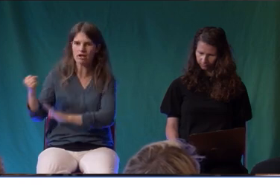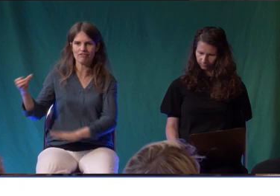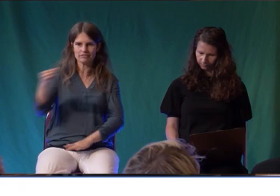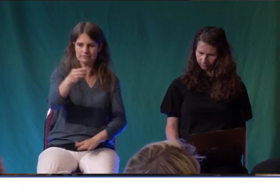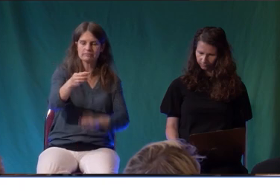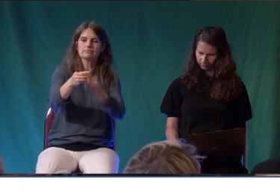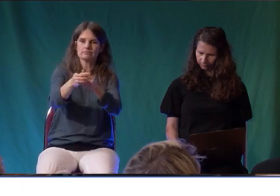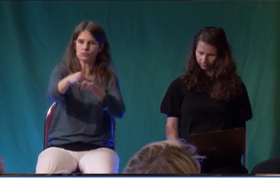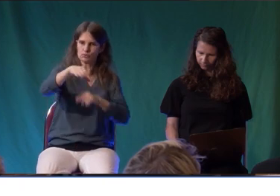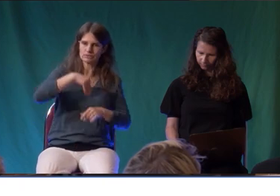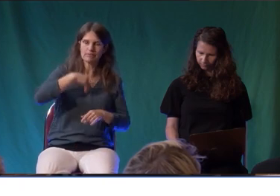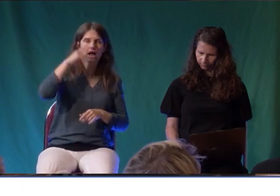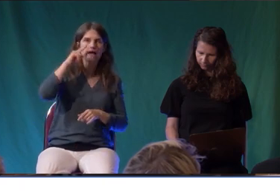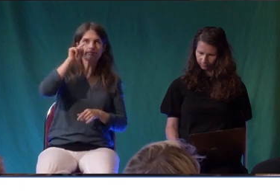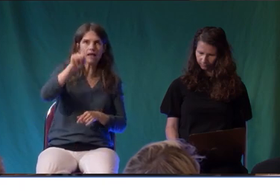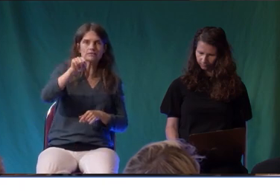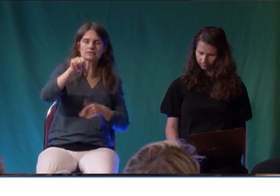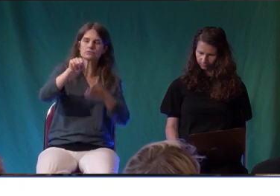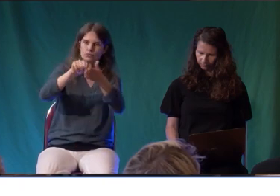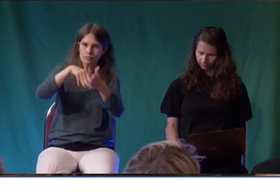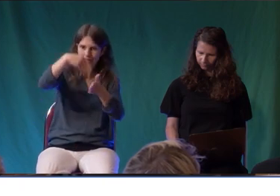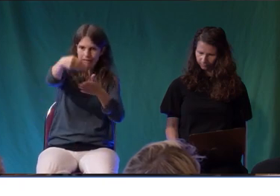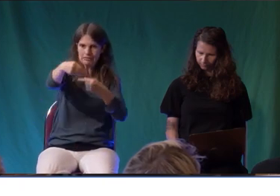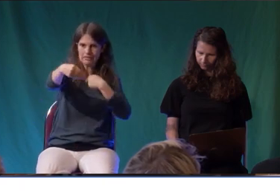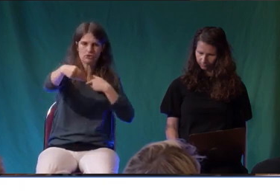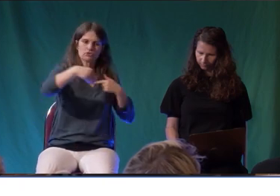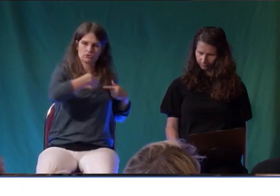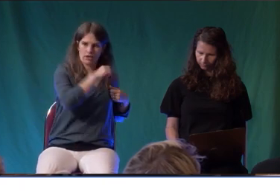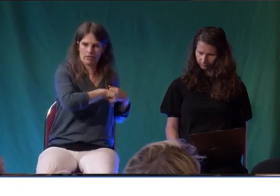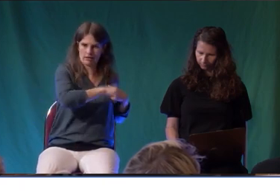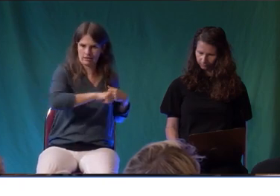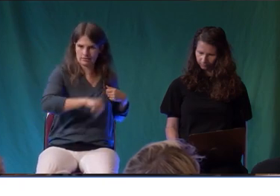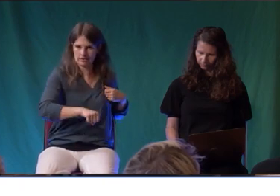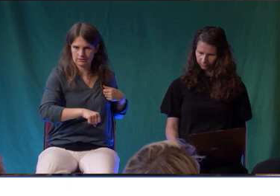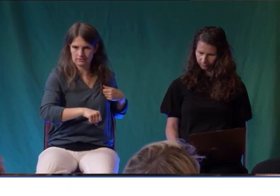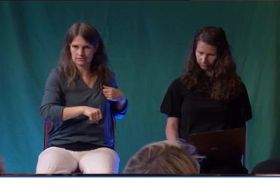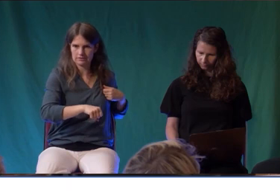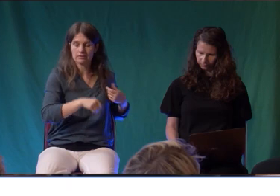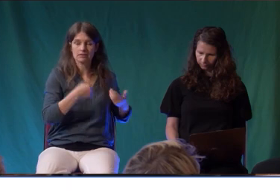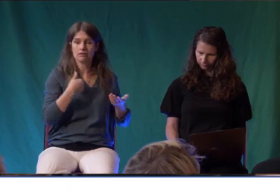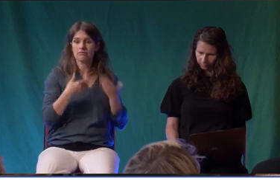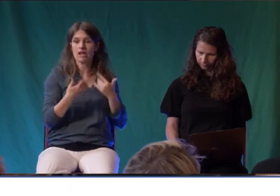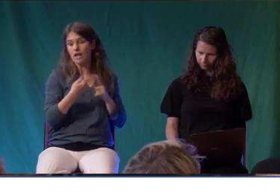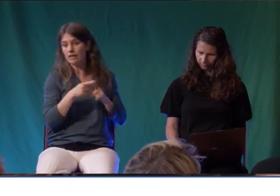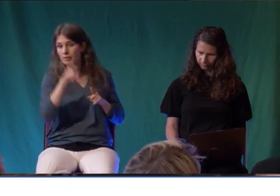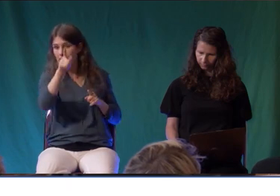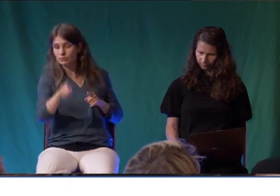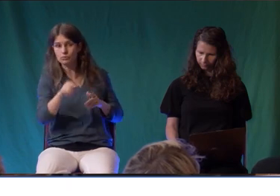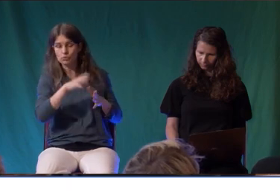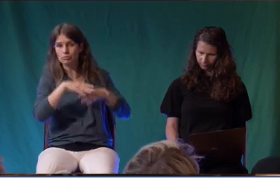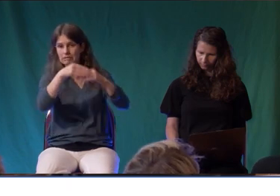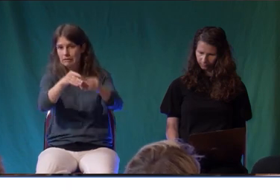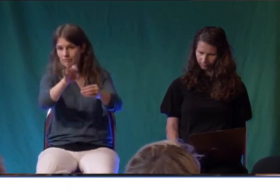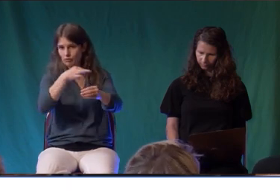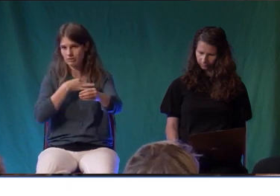Eltern das gemeinsam merken wo Entlastung notwendig ist und wo vielleicht auch jemand anders eine elternaufgabe